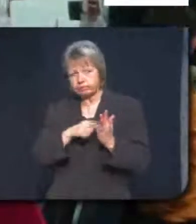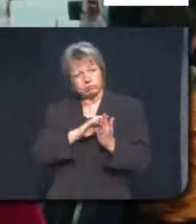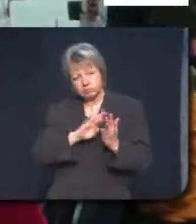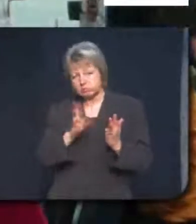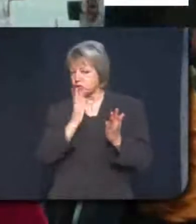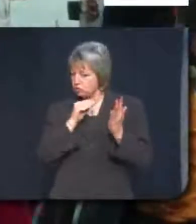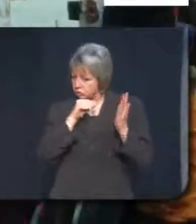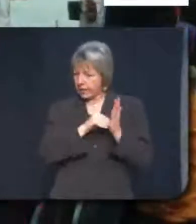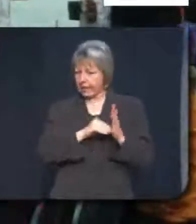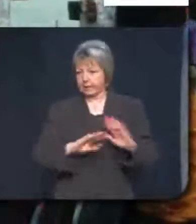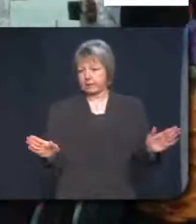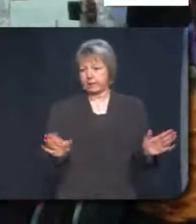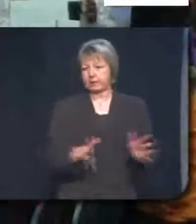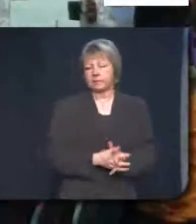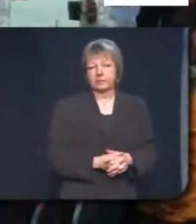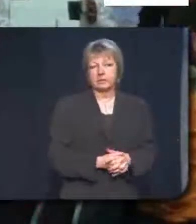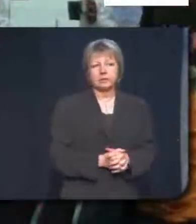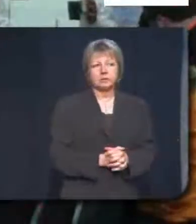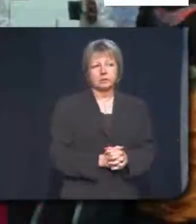mitgeteilt